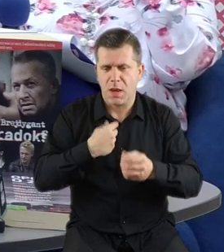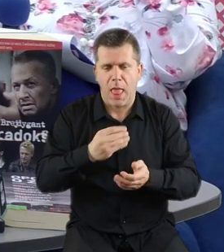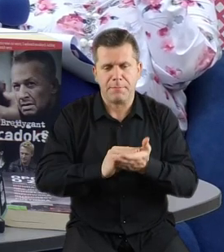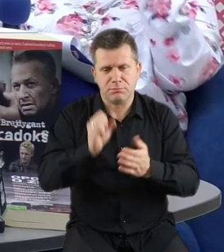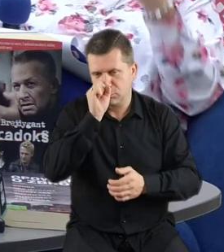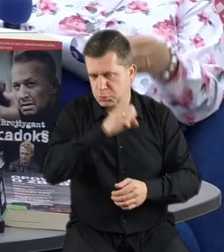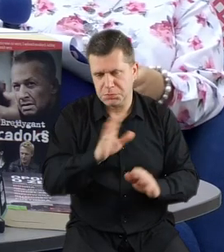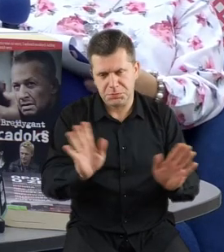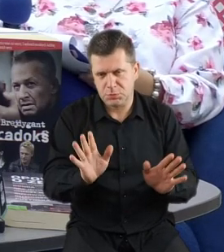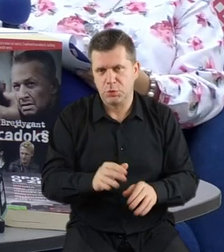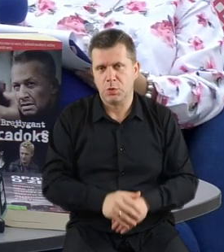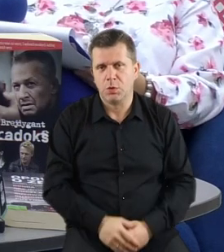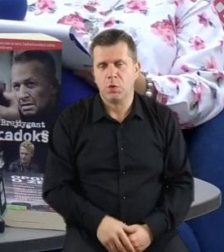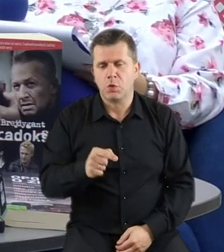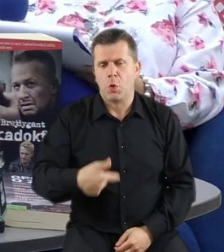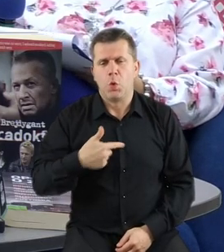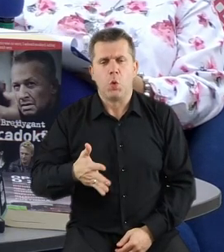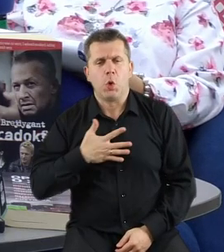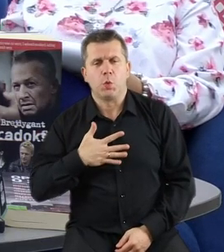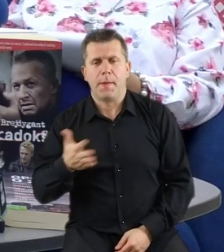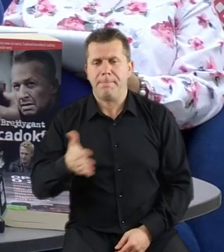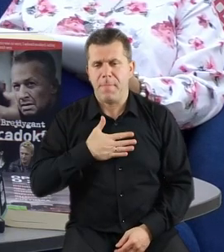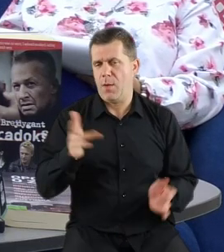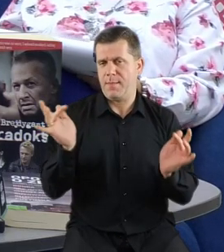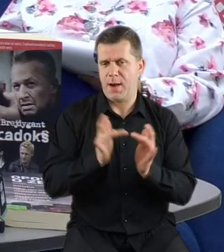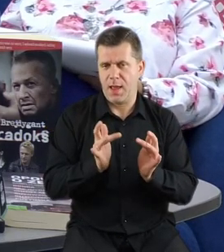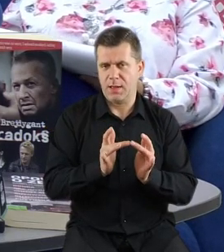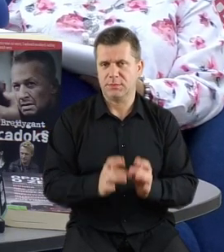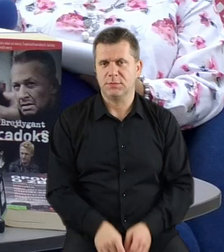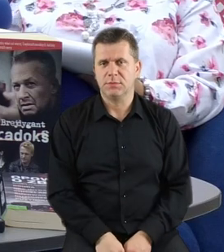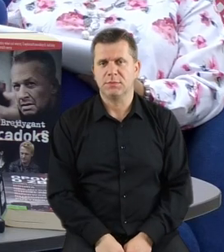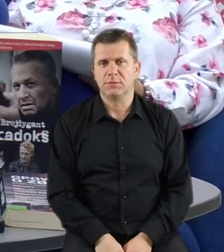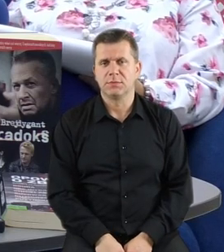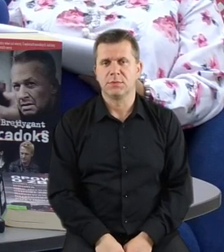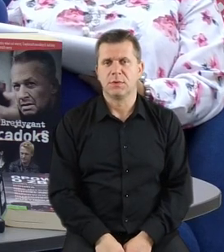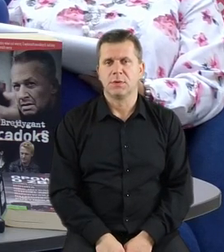napisałem bzdury, to wychodzi na to, że intuicyjnie miałem rację.